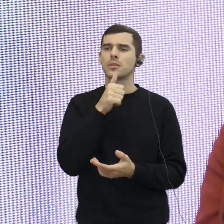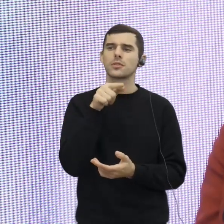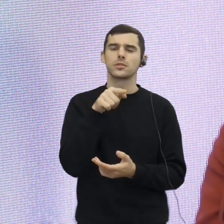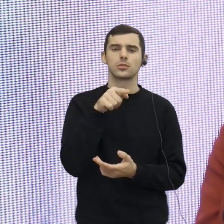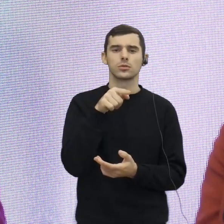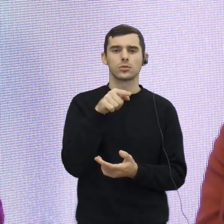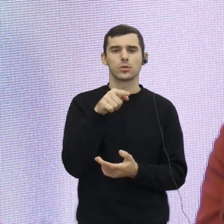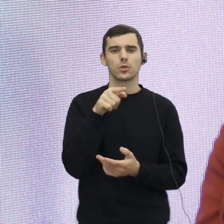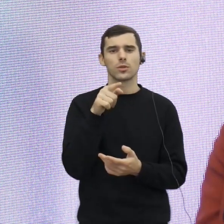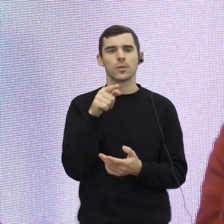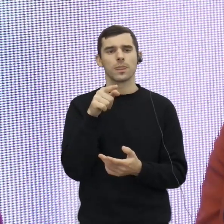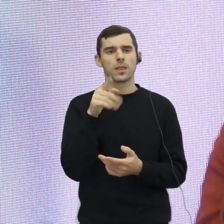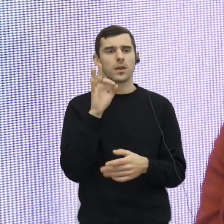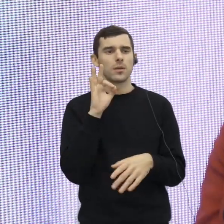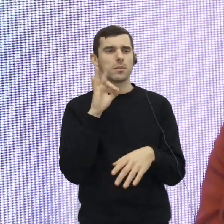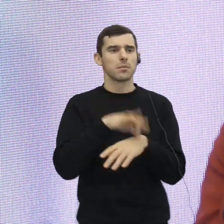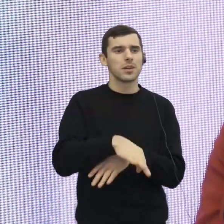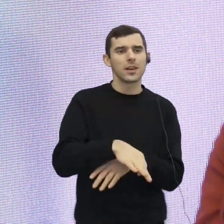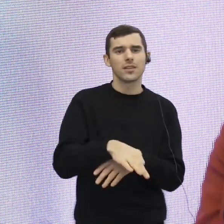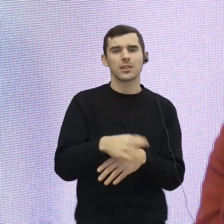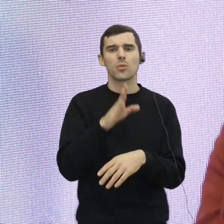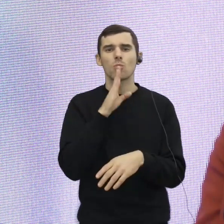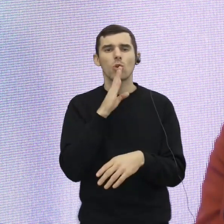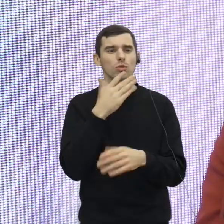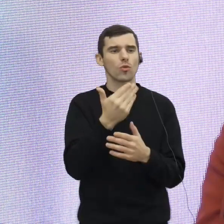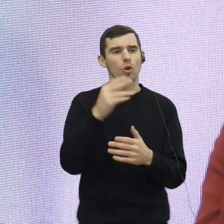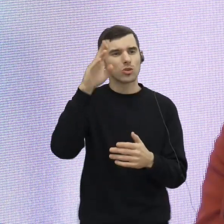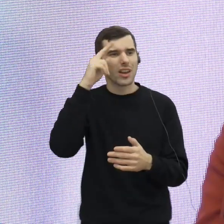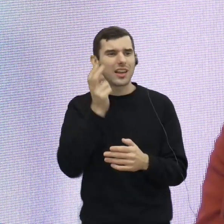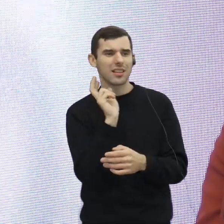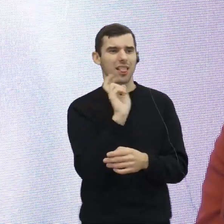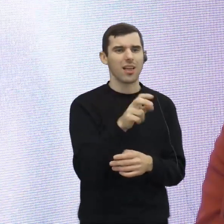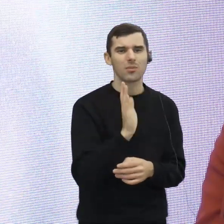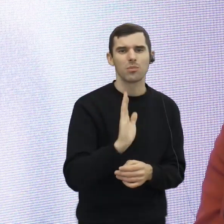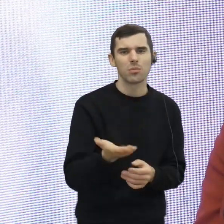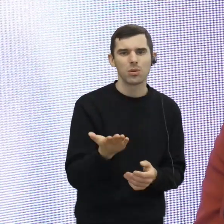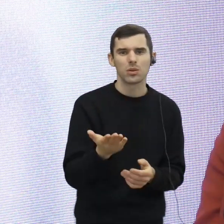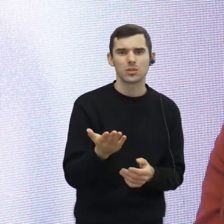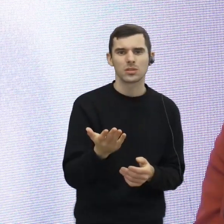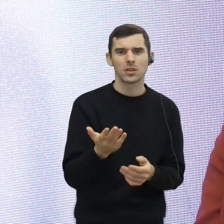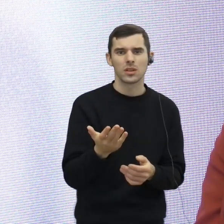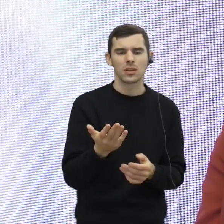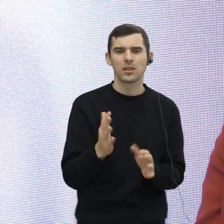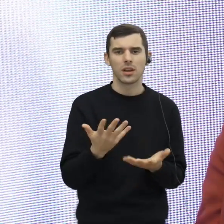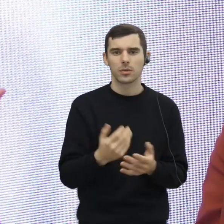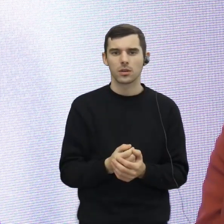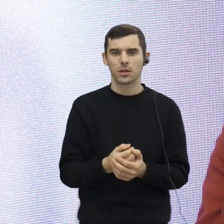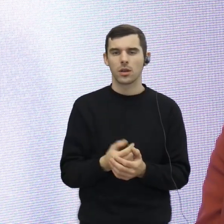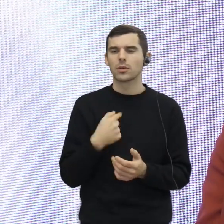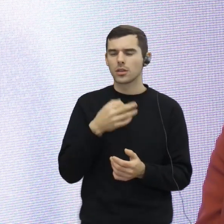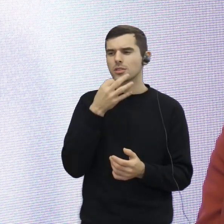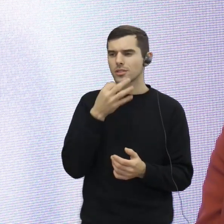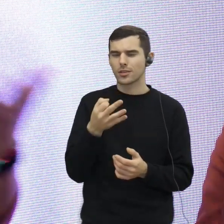ir bus daug prievartos tualetuose pas moteris ir taip toliau. Ir sakau, bet žinokit, šitos klausimus ne moteris kelia. Nu, nėra, ne